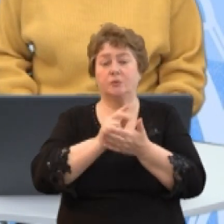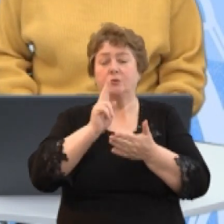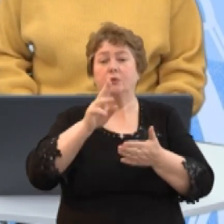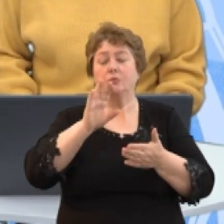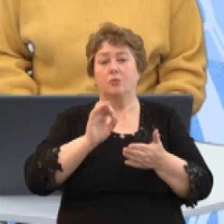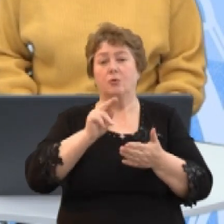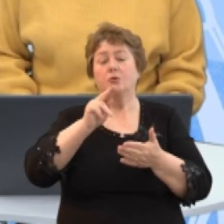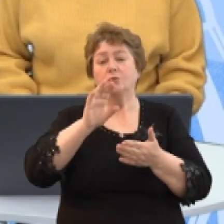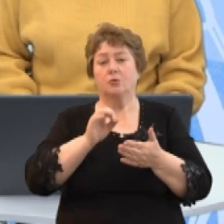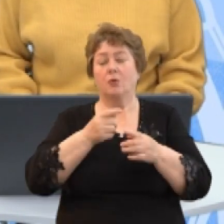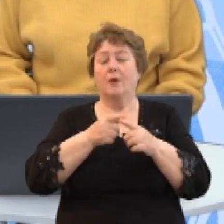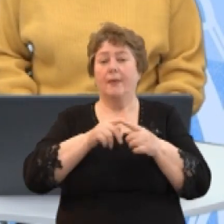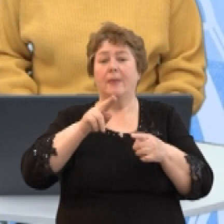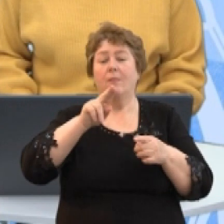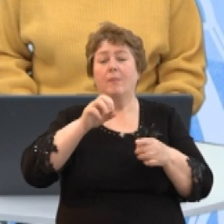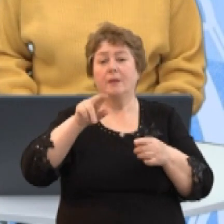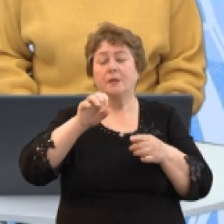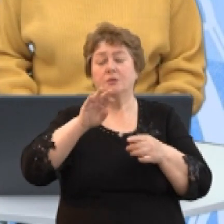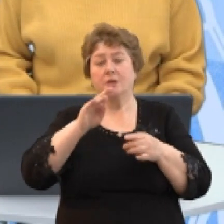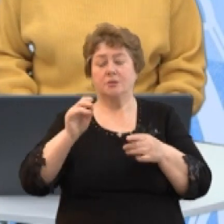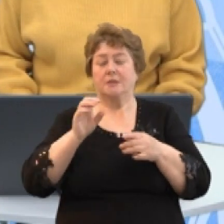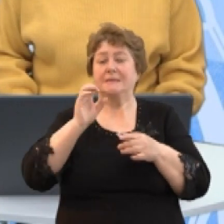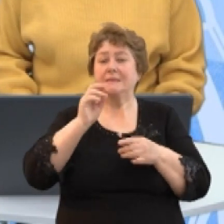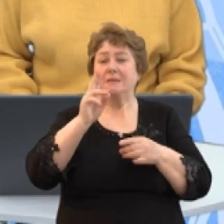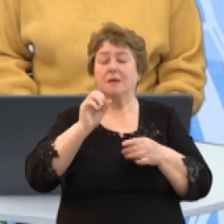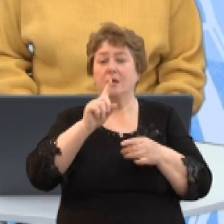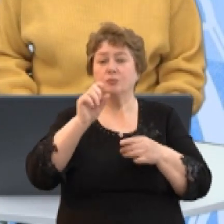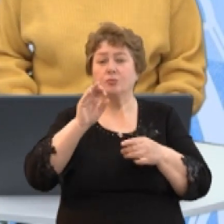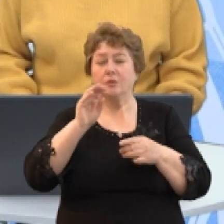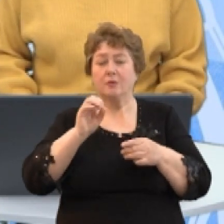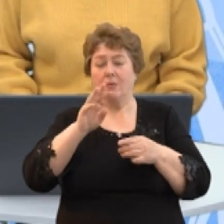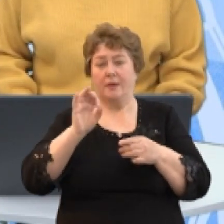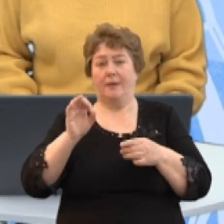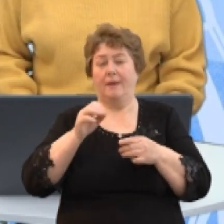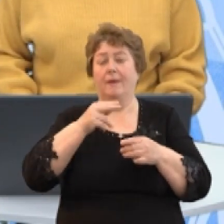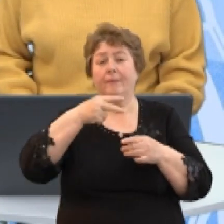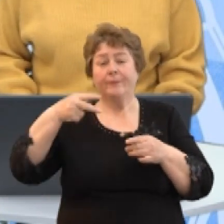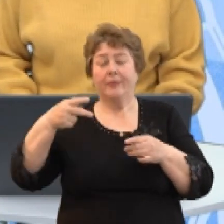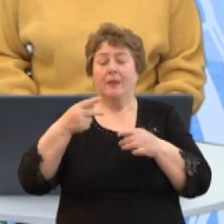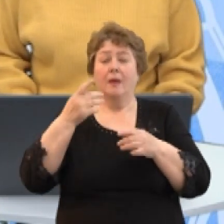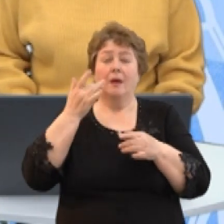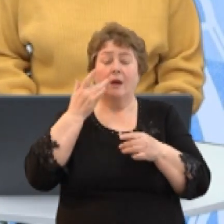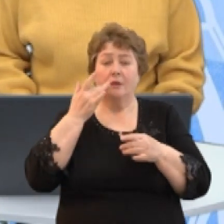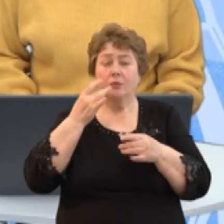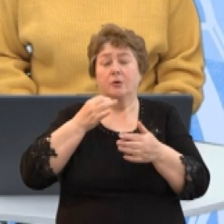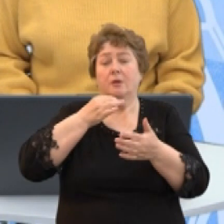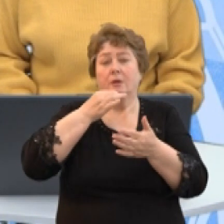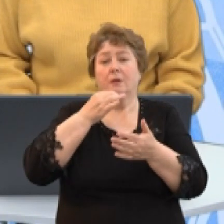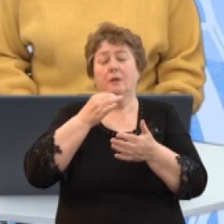что сказуемое это такой главный член предложения который обозначает что